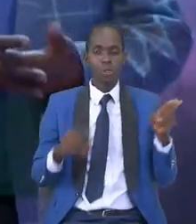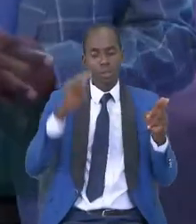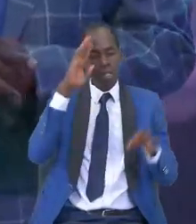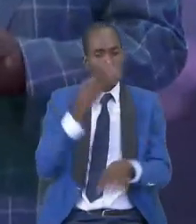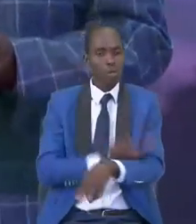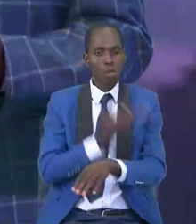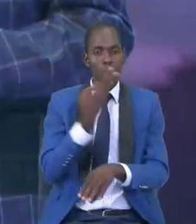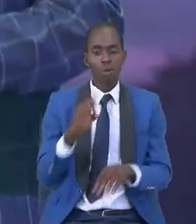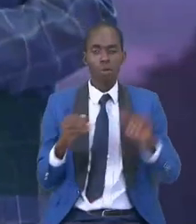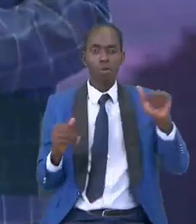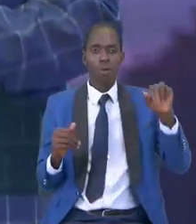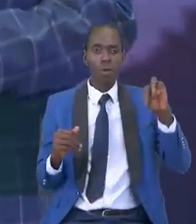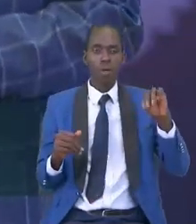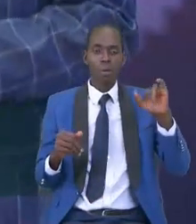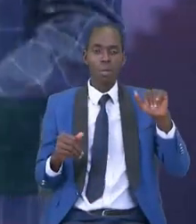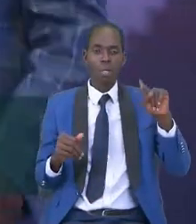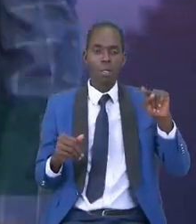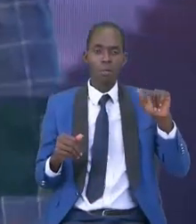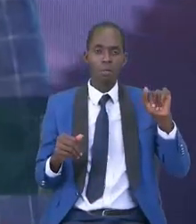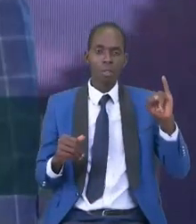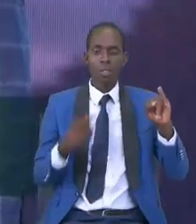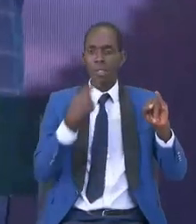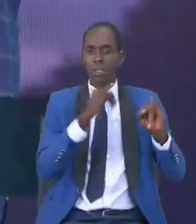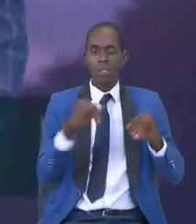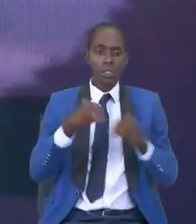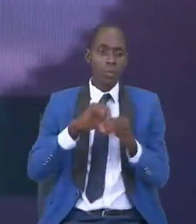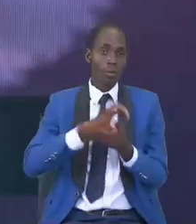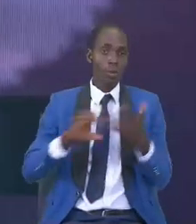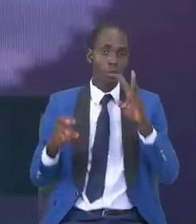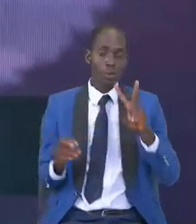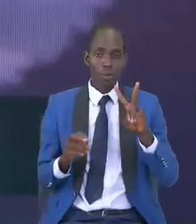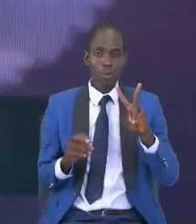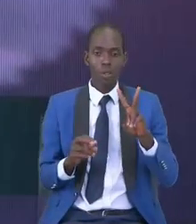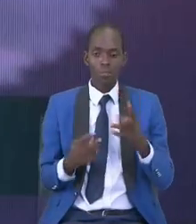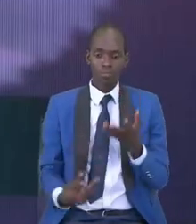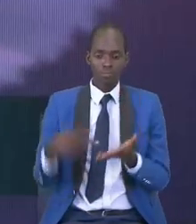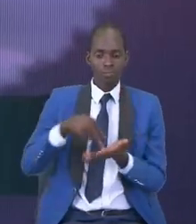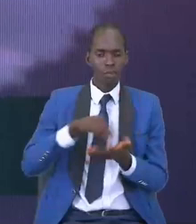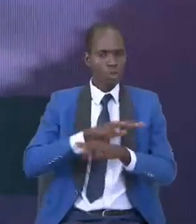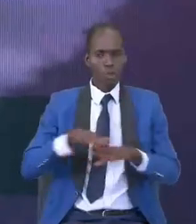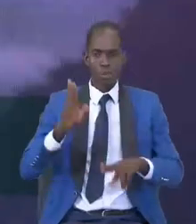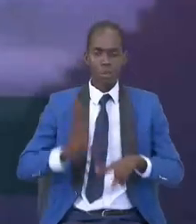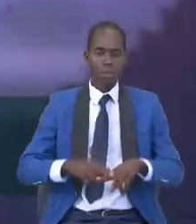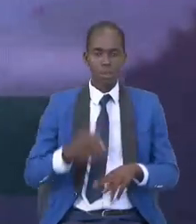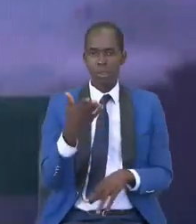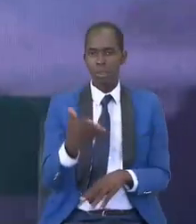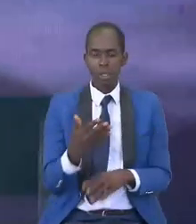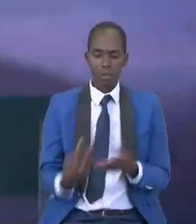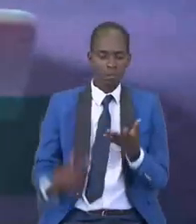fils d'Amittai, en disant ces mots. Lève-toi, ne t'assois pas,